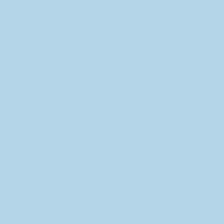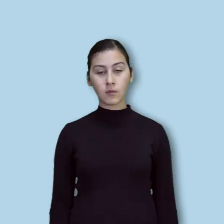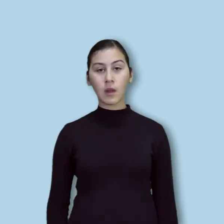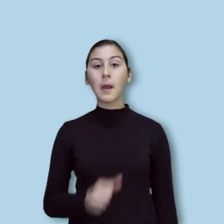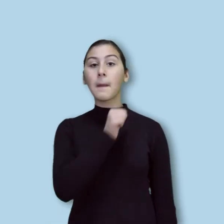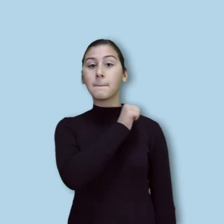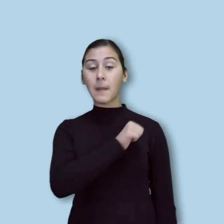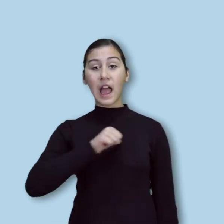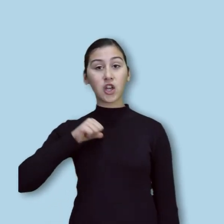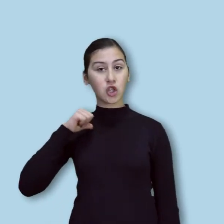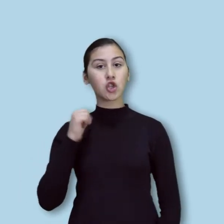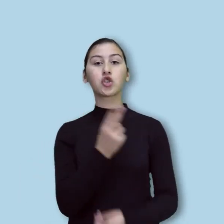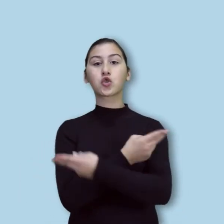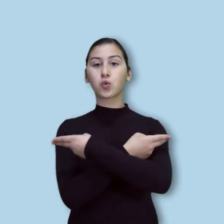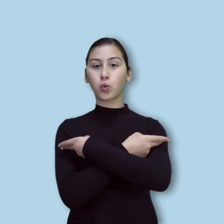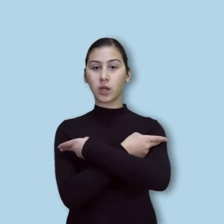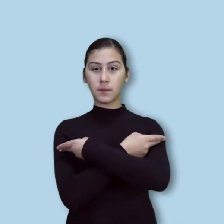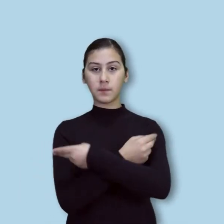მაისური.